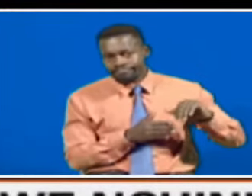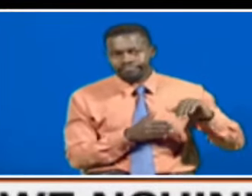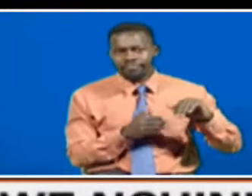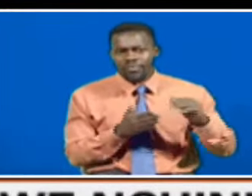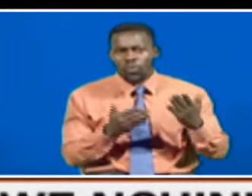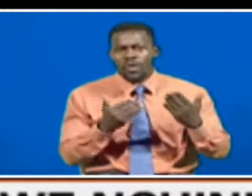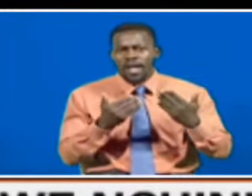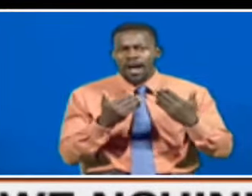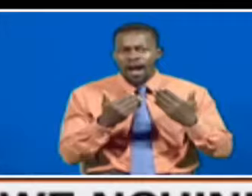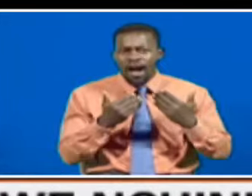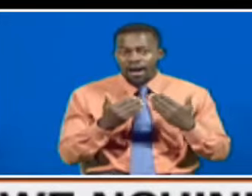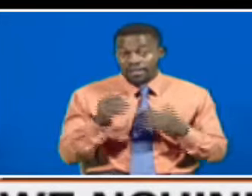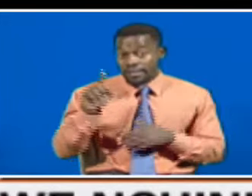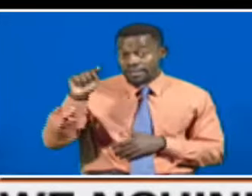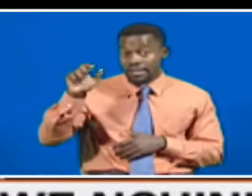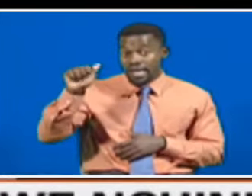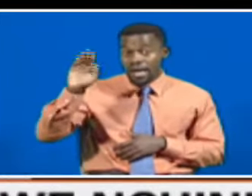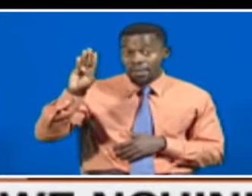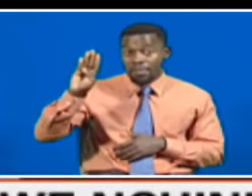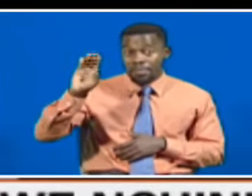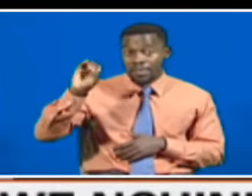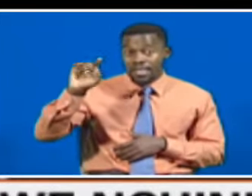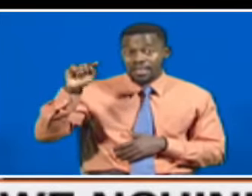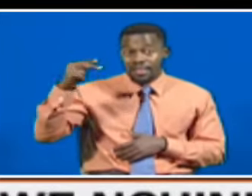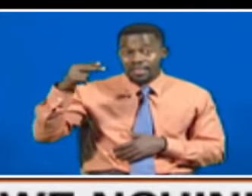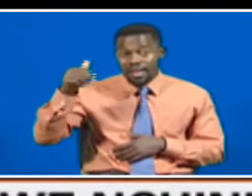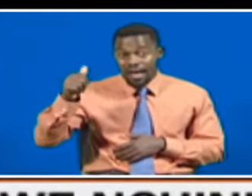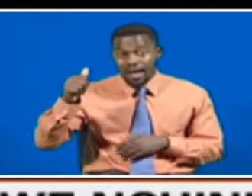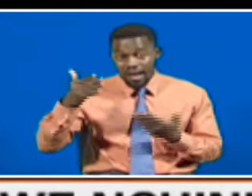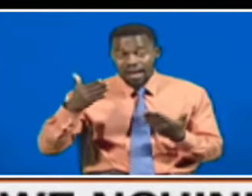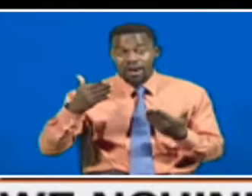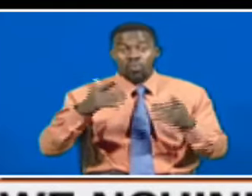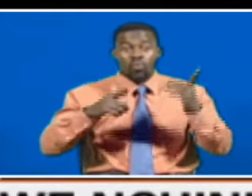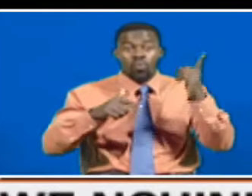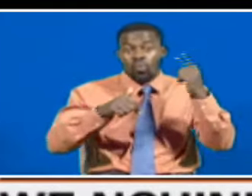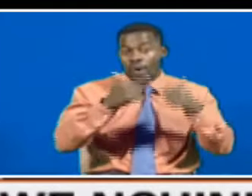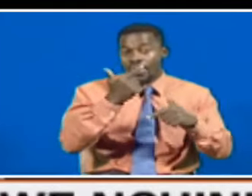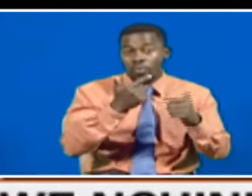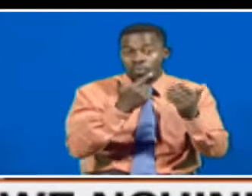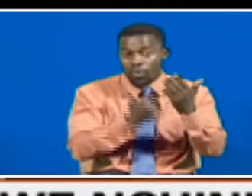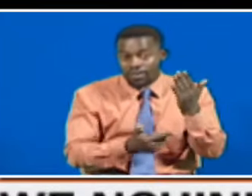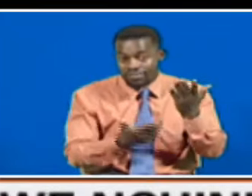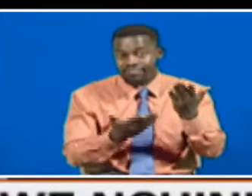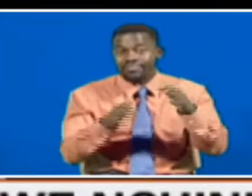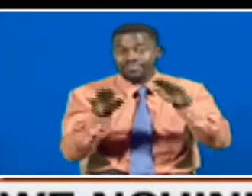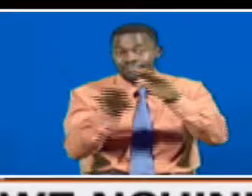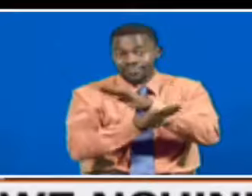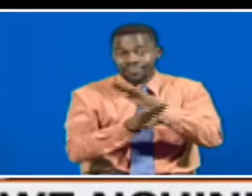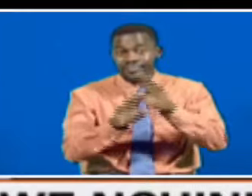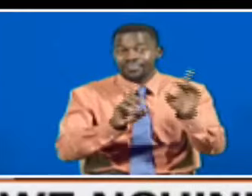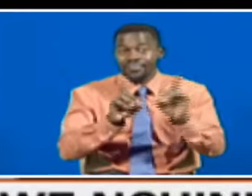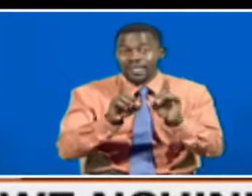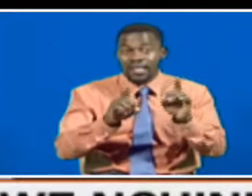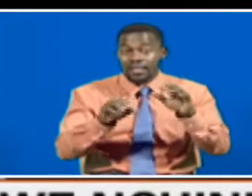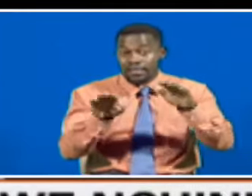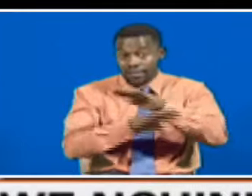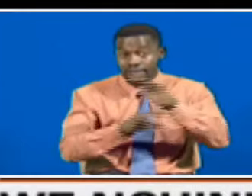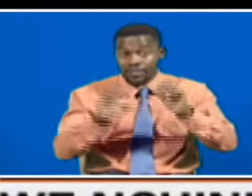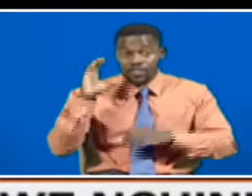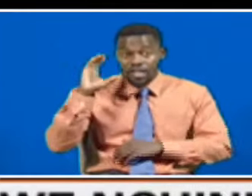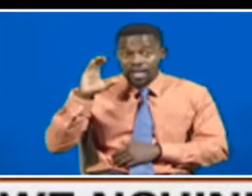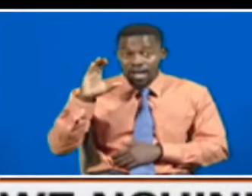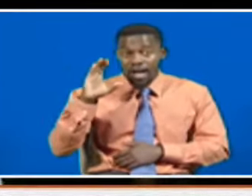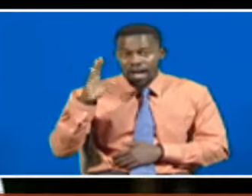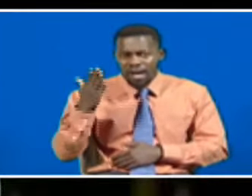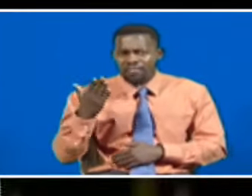hatua moja. Tabitha Mutinda Munene alipochaguliwa kuwa naibu mwenyekiti wa mtaa wa makazi yake hakufahamu kuwa hayo yalikuwa